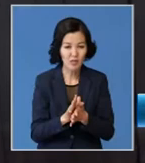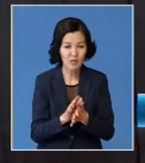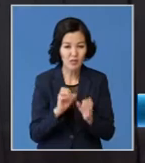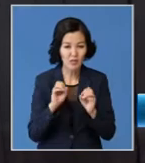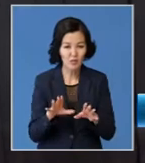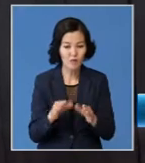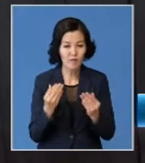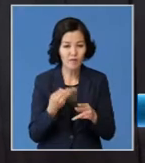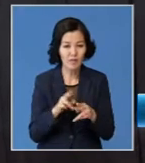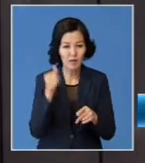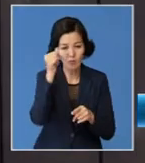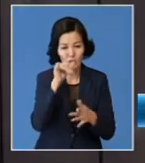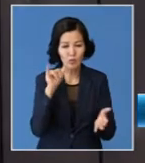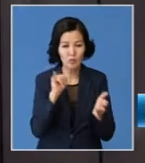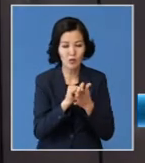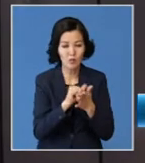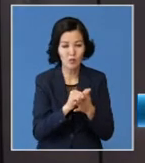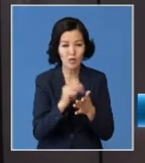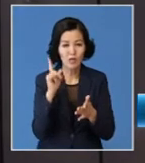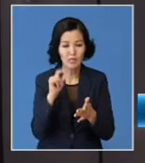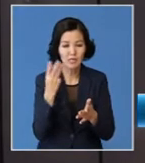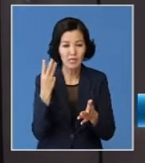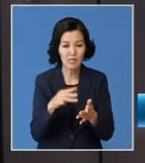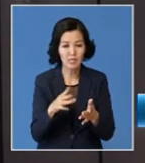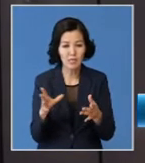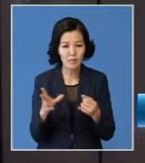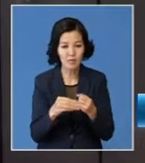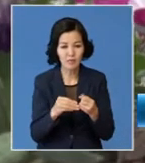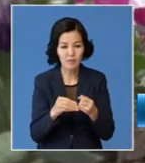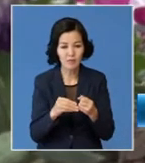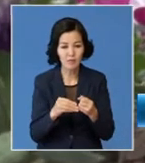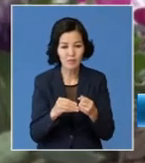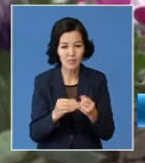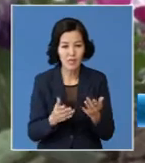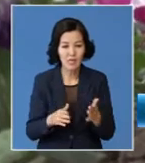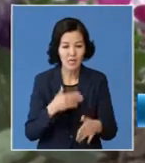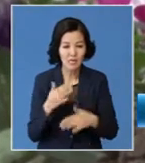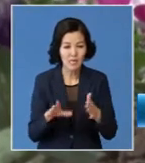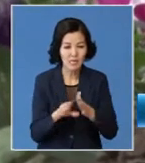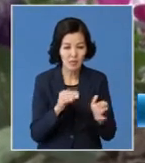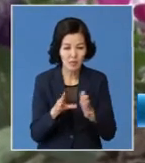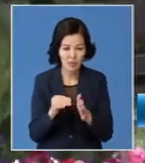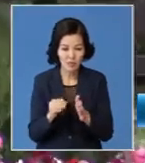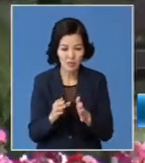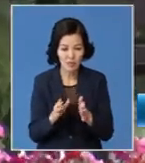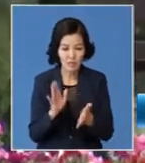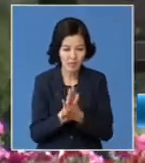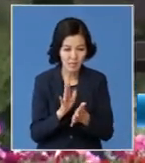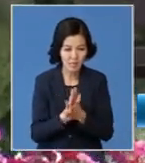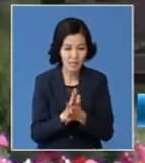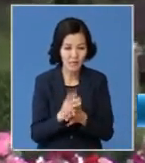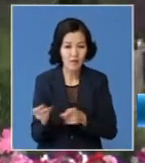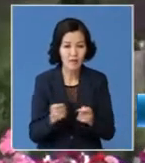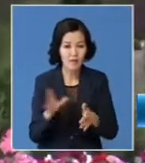этом году ожидается установка еще 135 подземных площадок с системой сортировки. Кроме того, подчеркивают городские власти,